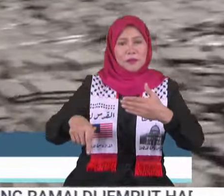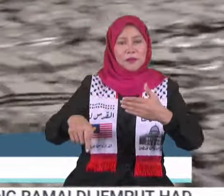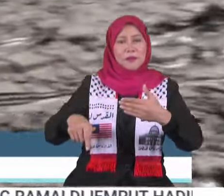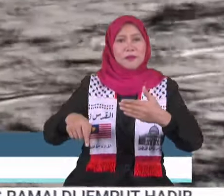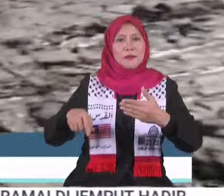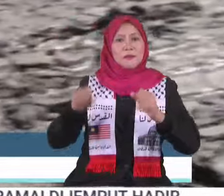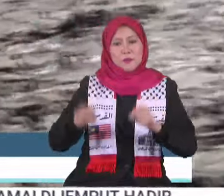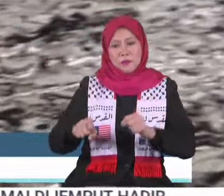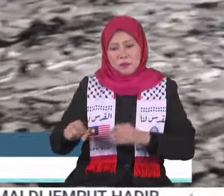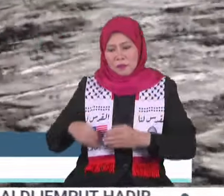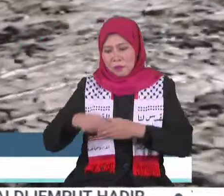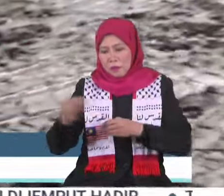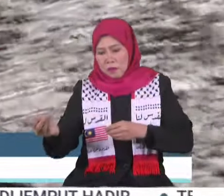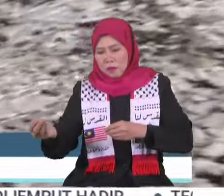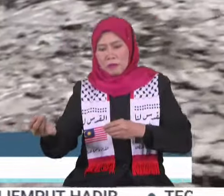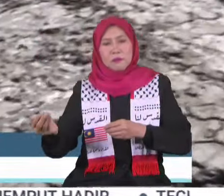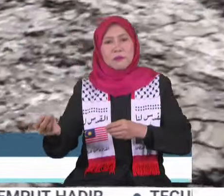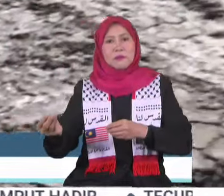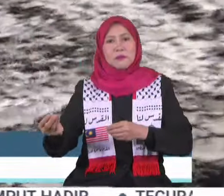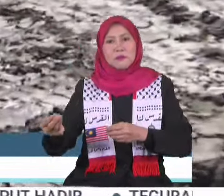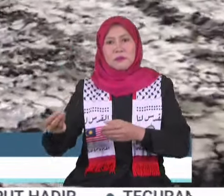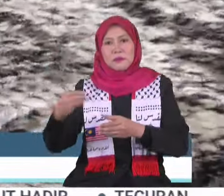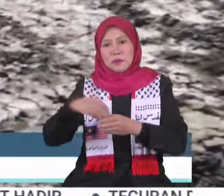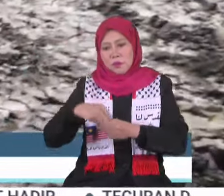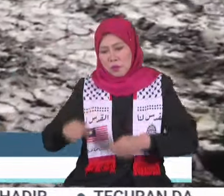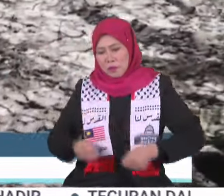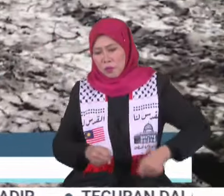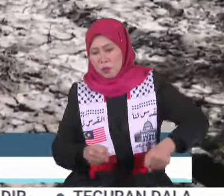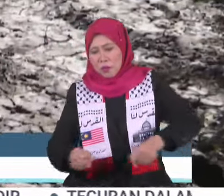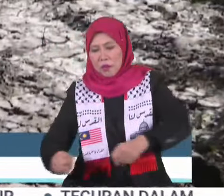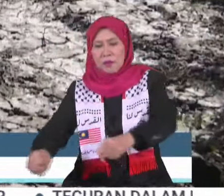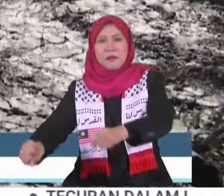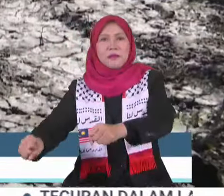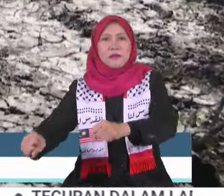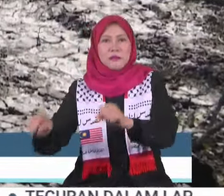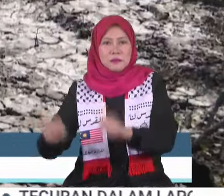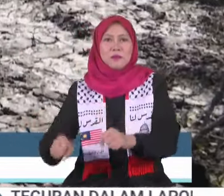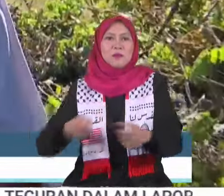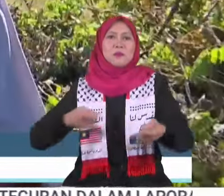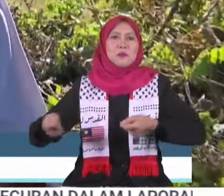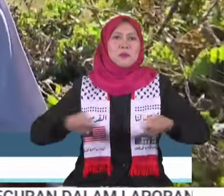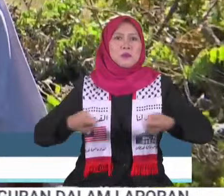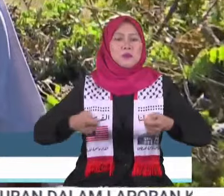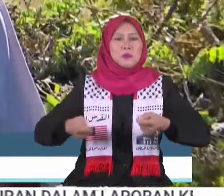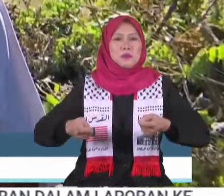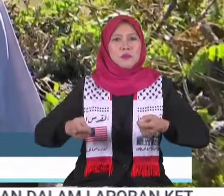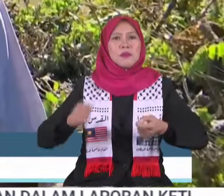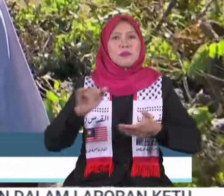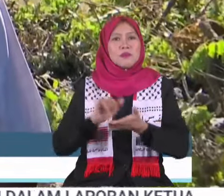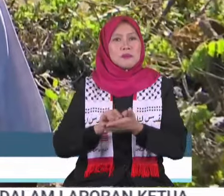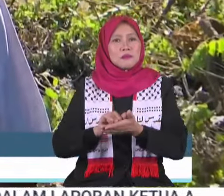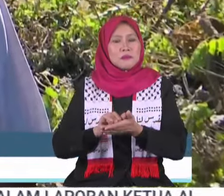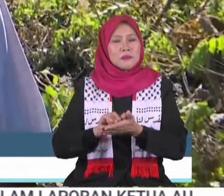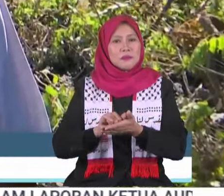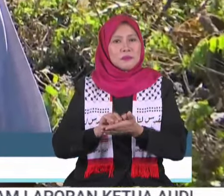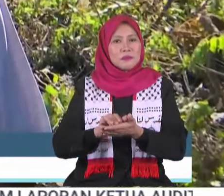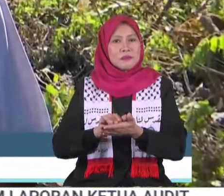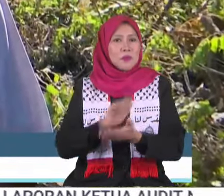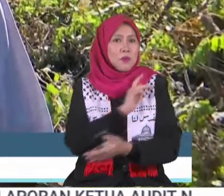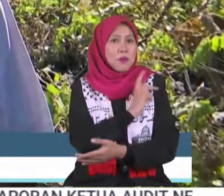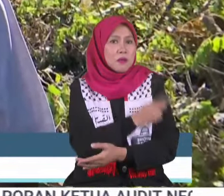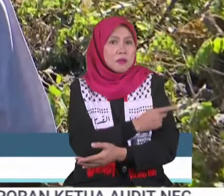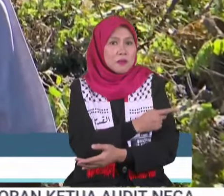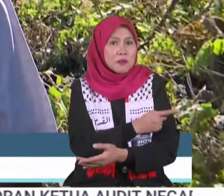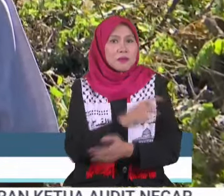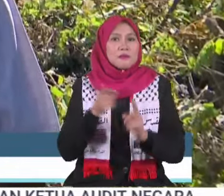bahawa aliran keluar masuk ke kawasan saliran MADA ini dapat dikawal dan bidang kuasa itu sekali lagi adalah dalam